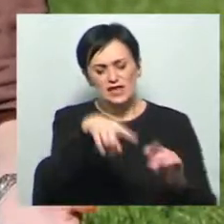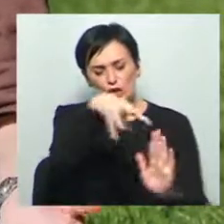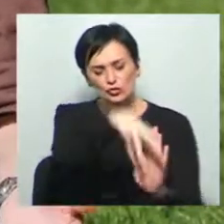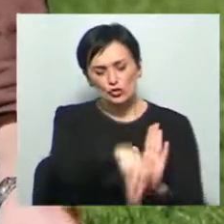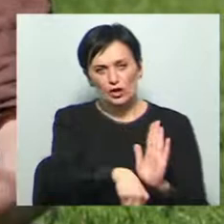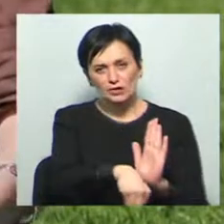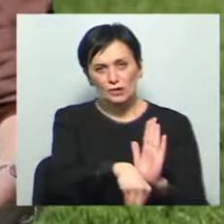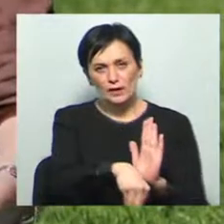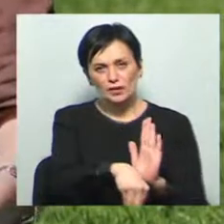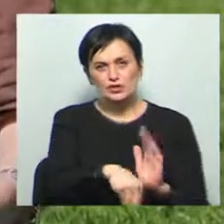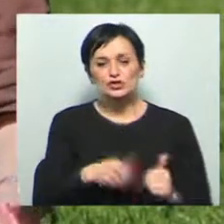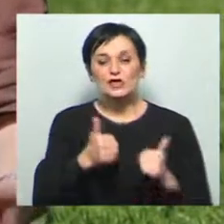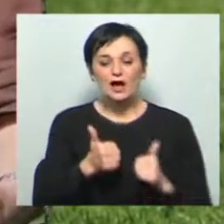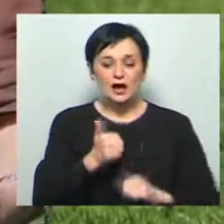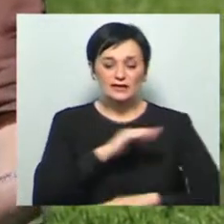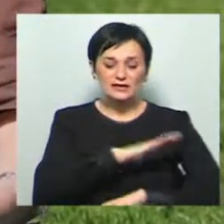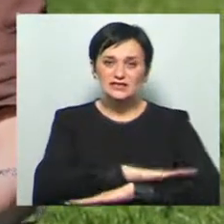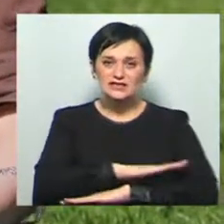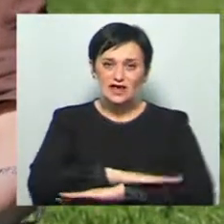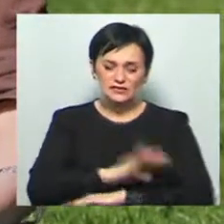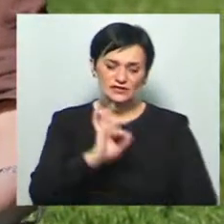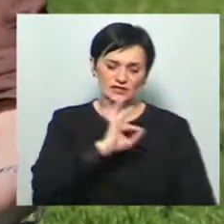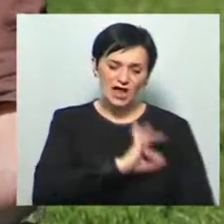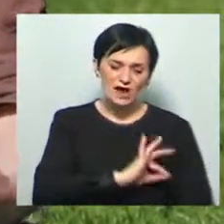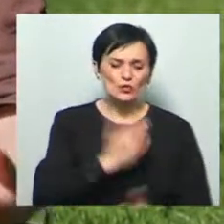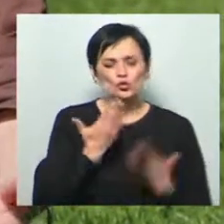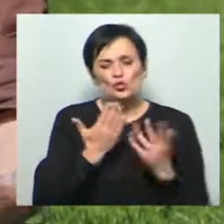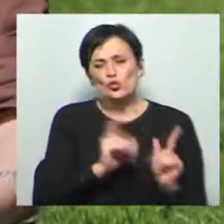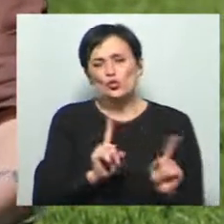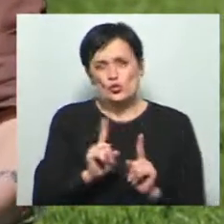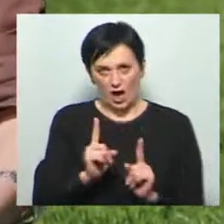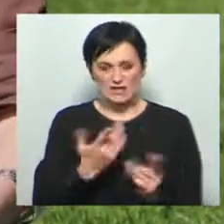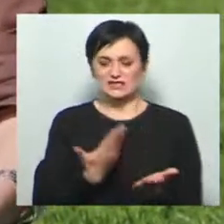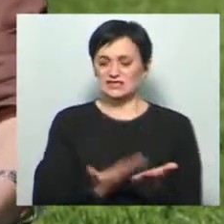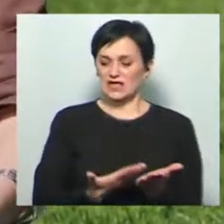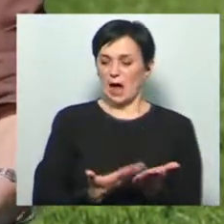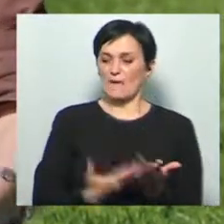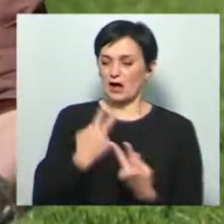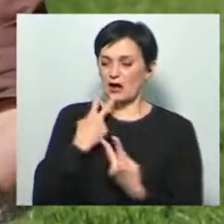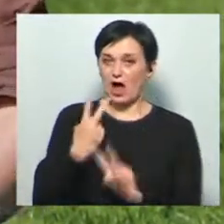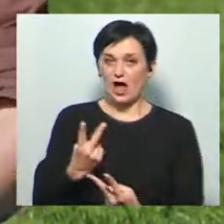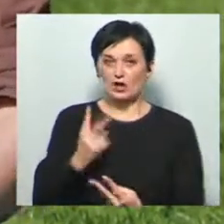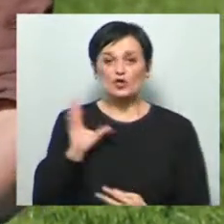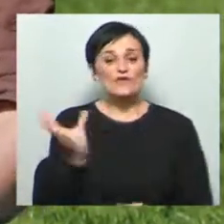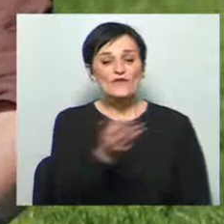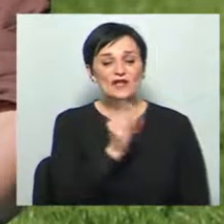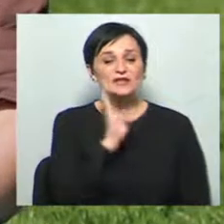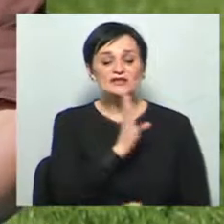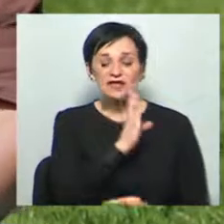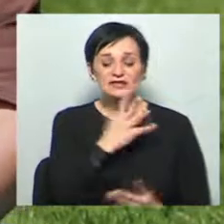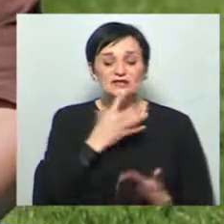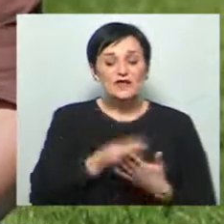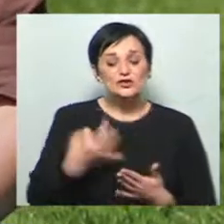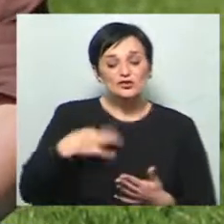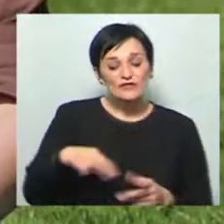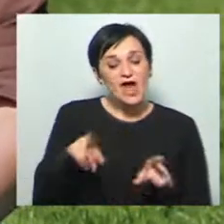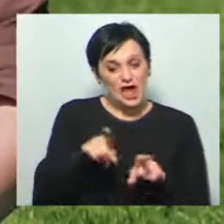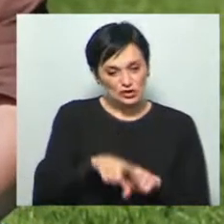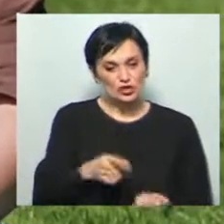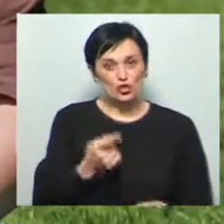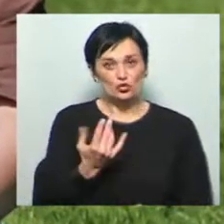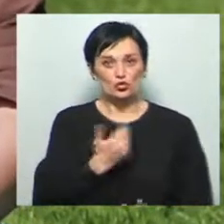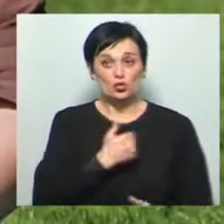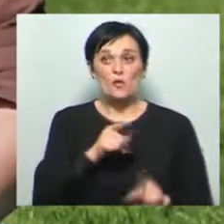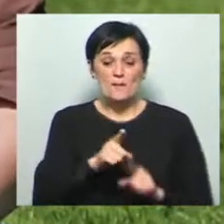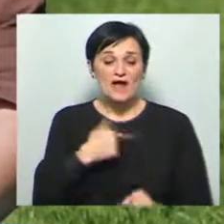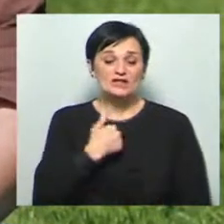კარგი ქცევით სარგებლობდეს, თუ რა ვიცი, სამაგალითო იყოს, ყველა დედას თავისი შვილი ესე უნდა რომ იყოს და რა ვიცი,